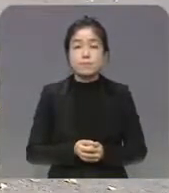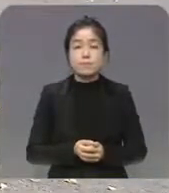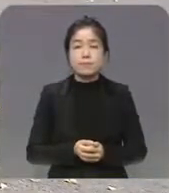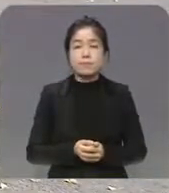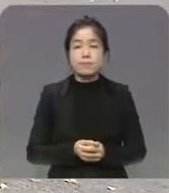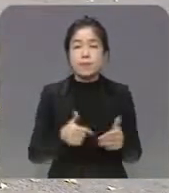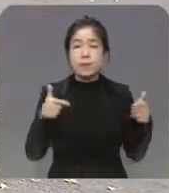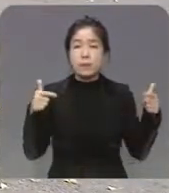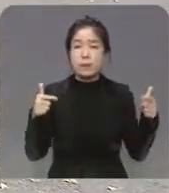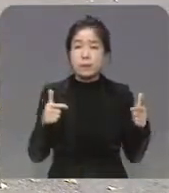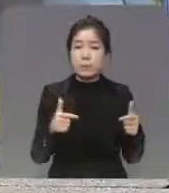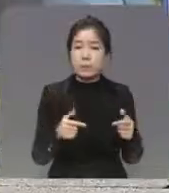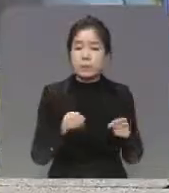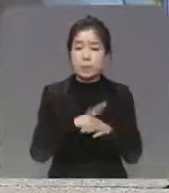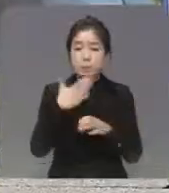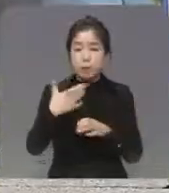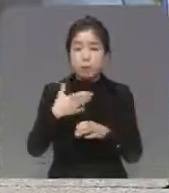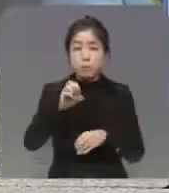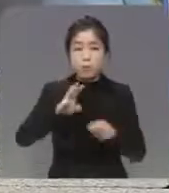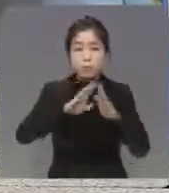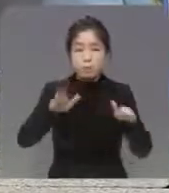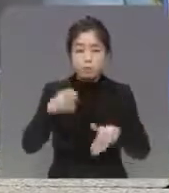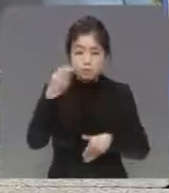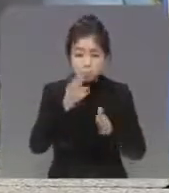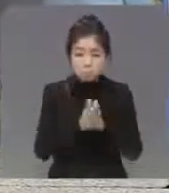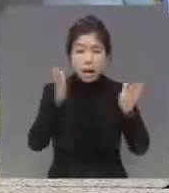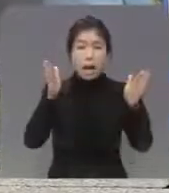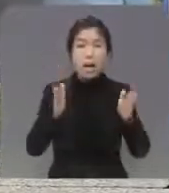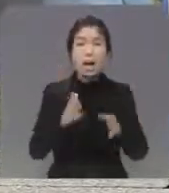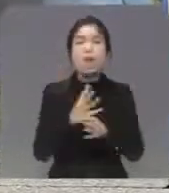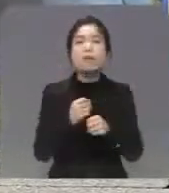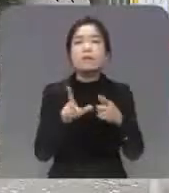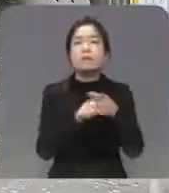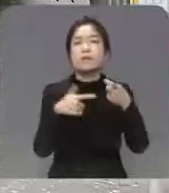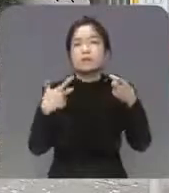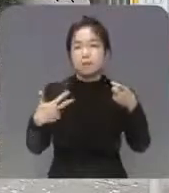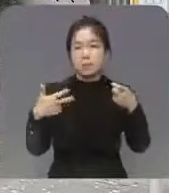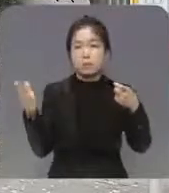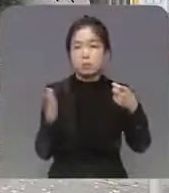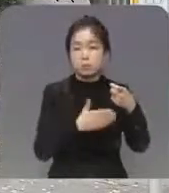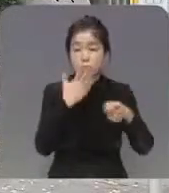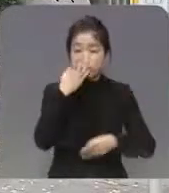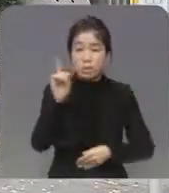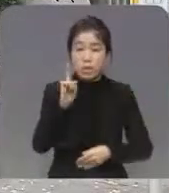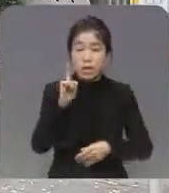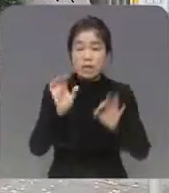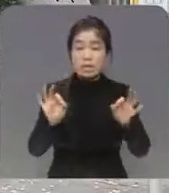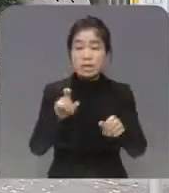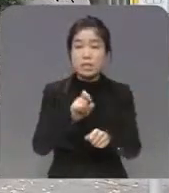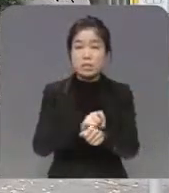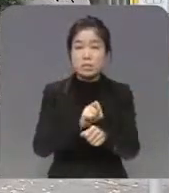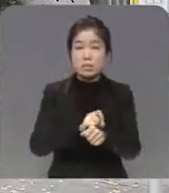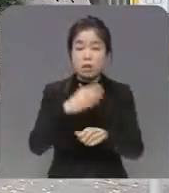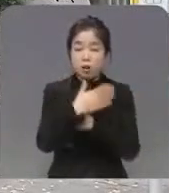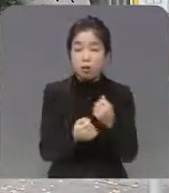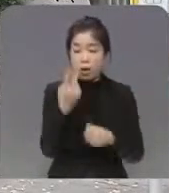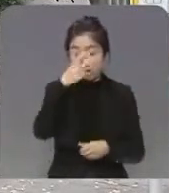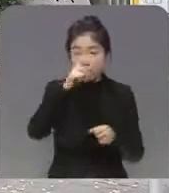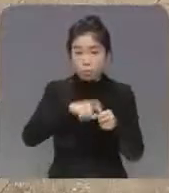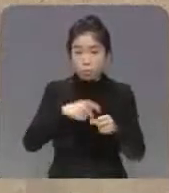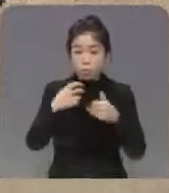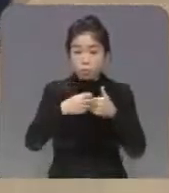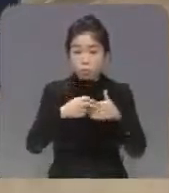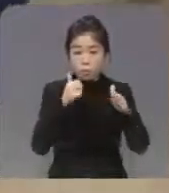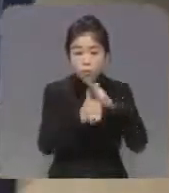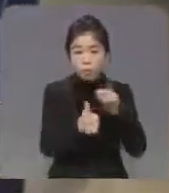잠잠했던 코로나19 확산세가 광주 전남에서 다시 시작된 건 지난 7일부터입니다. 순천의 한 은행 직원이 건강검진으로 병원을